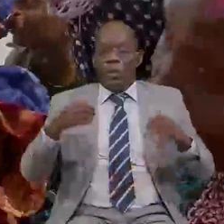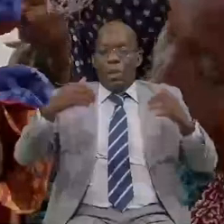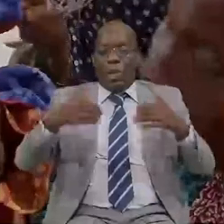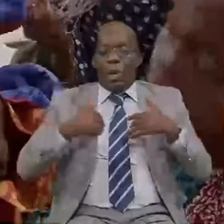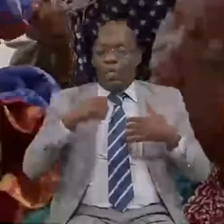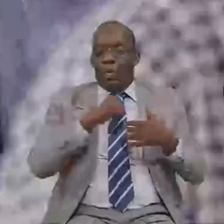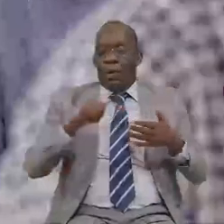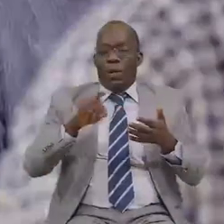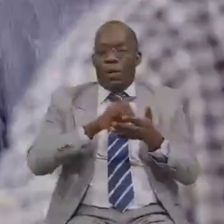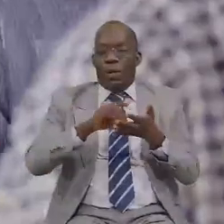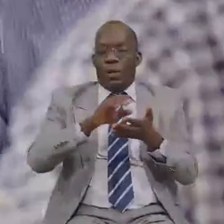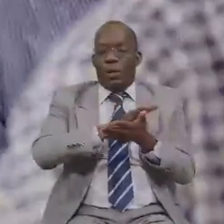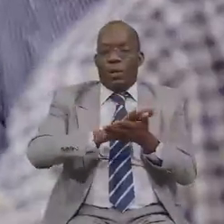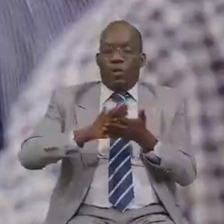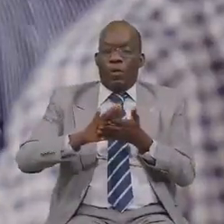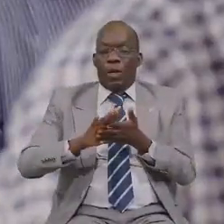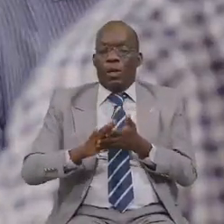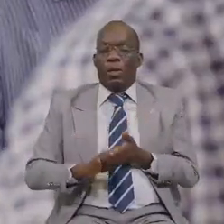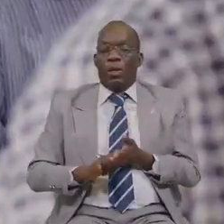Est toujours un objectif divin.